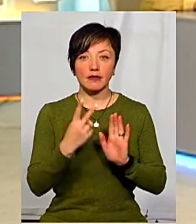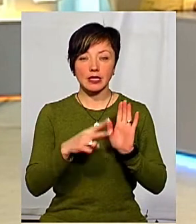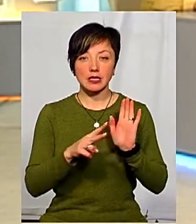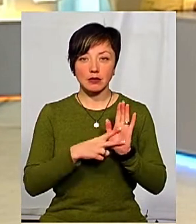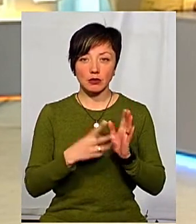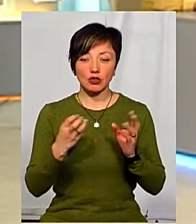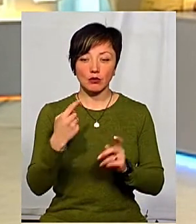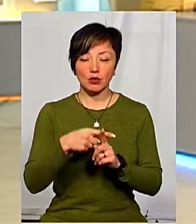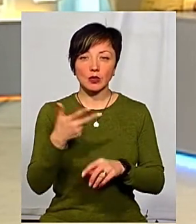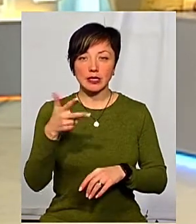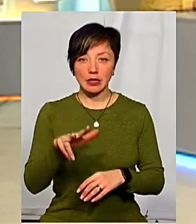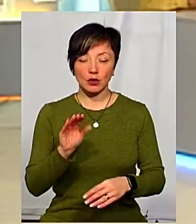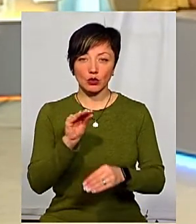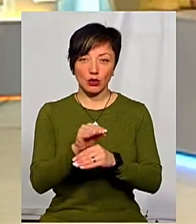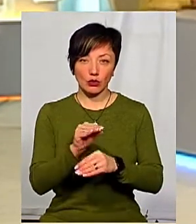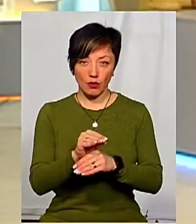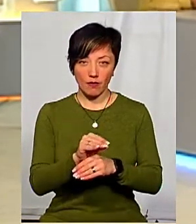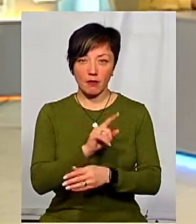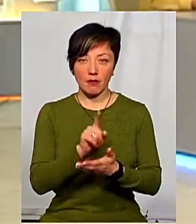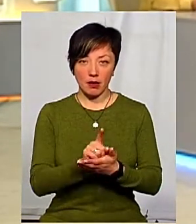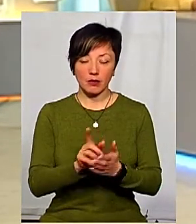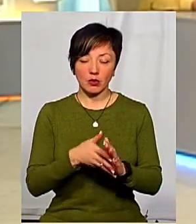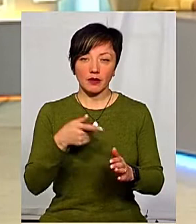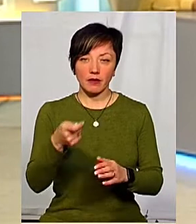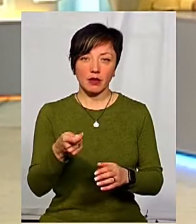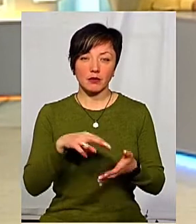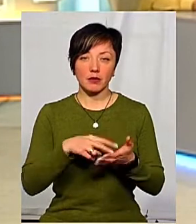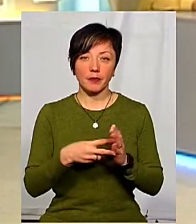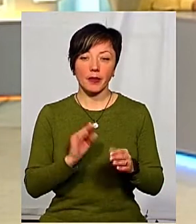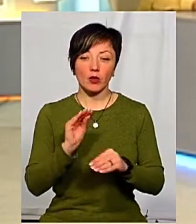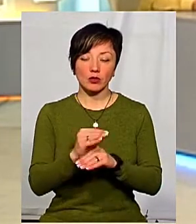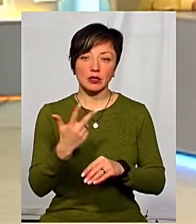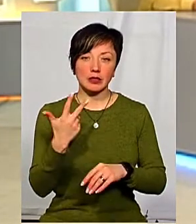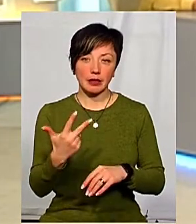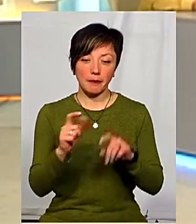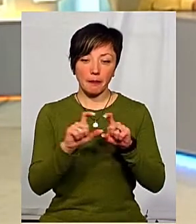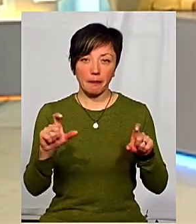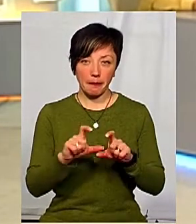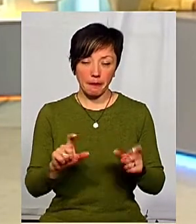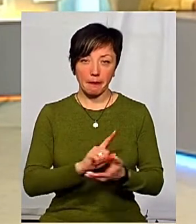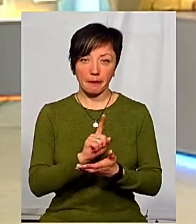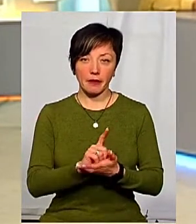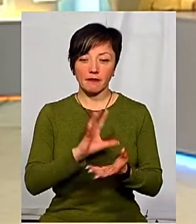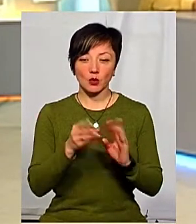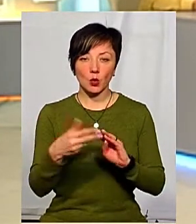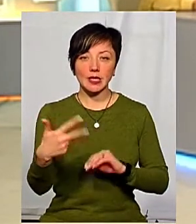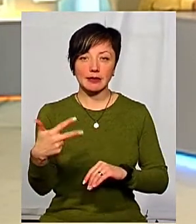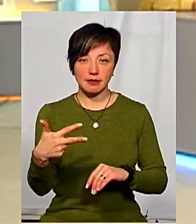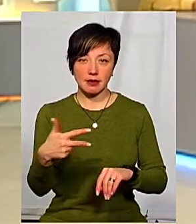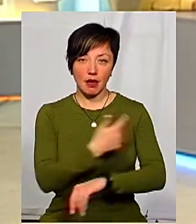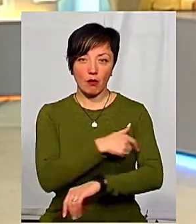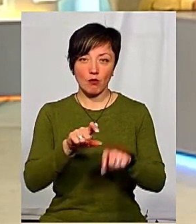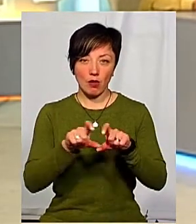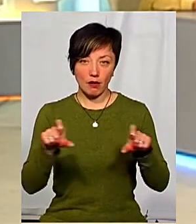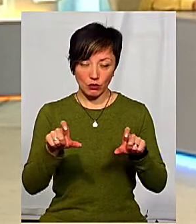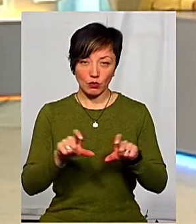27, потім ще плюс 3 додатково. Подавали ще. Так, додатково ще 3 амбулаторії. Всього 30